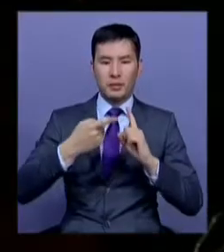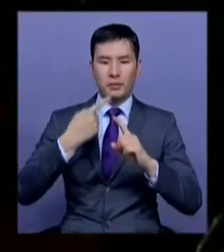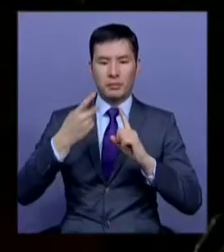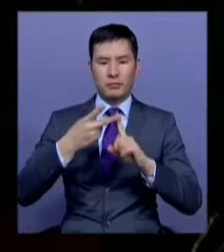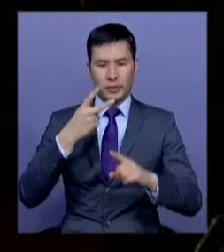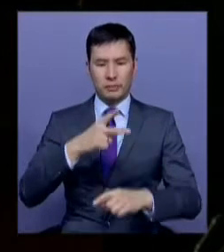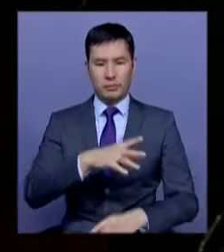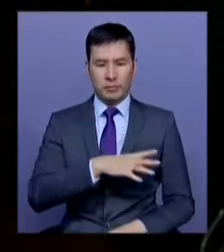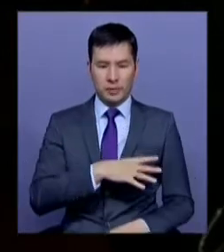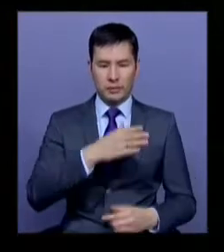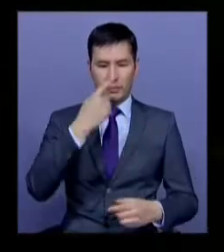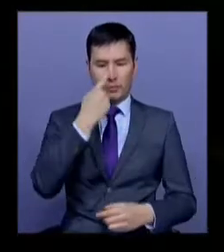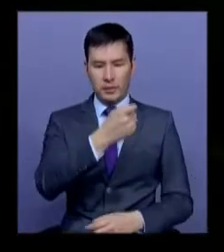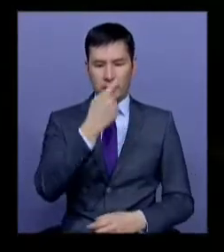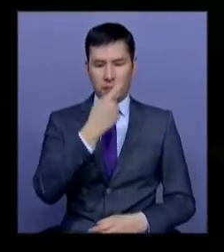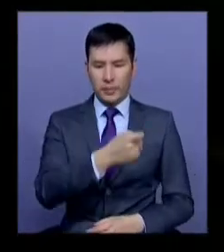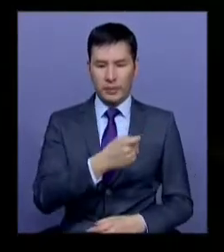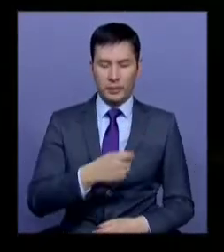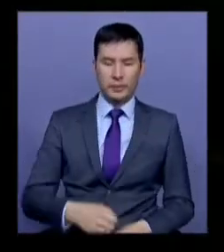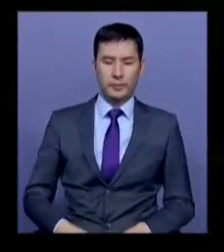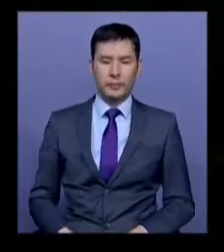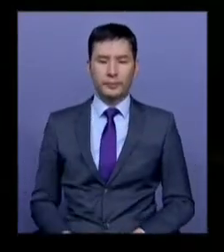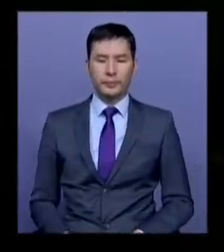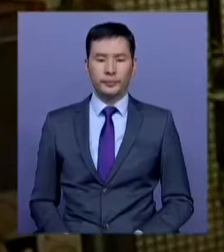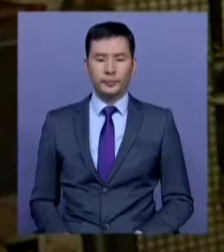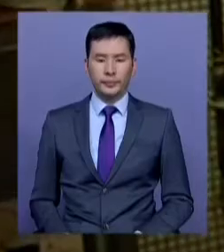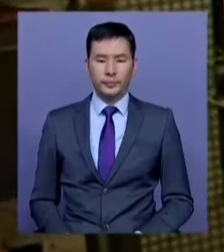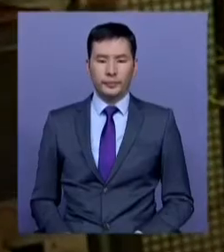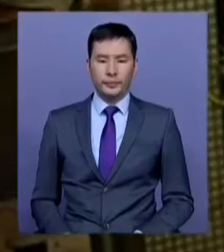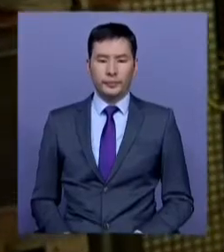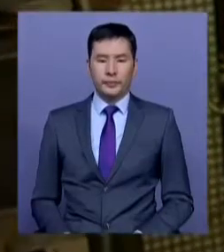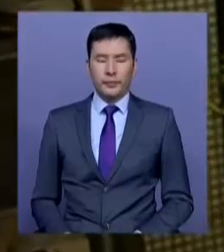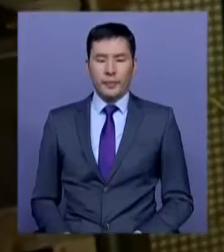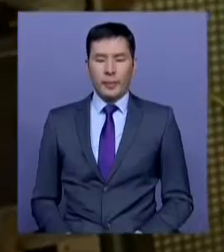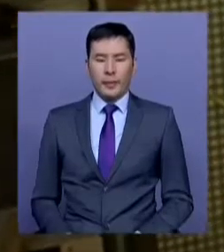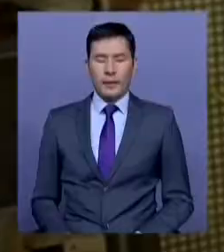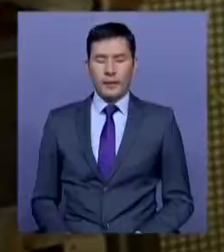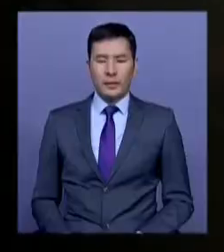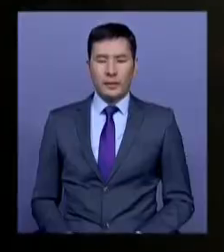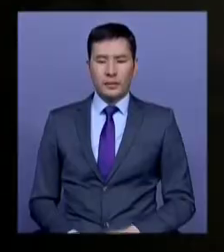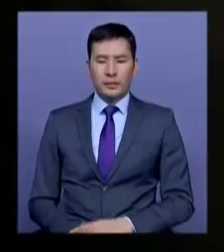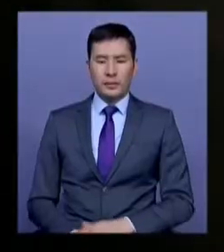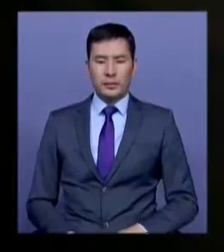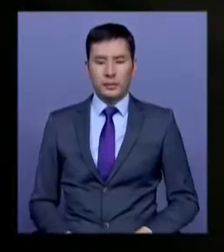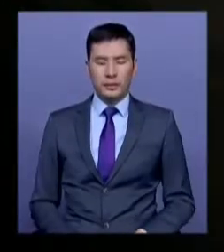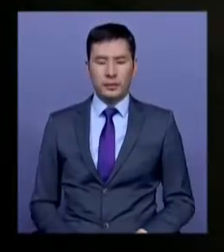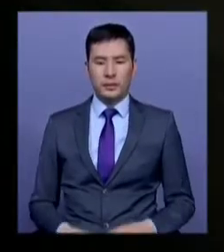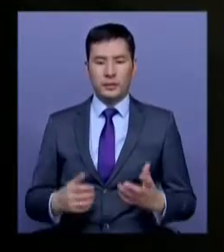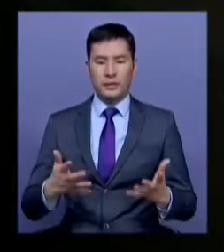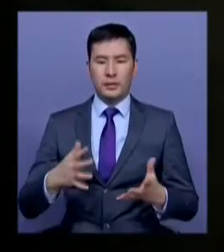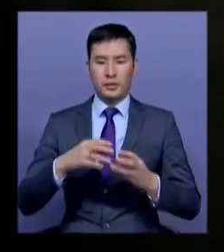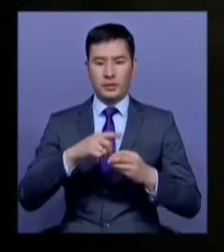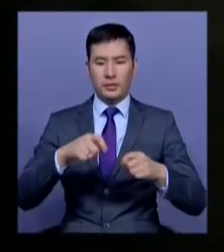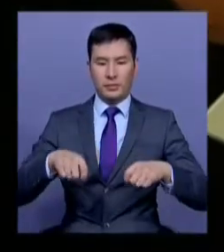Қала орталығында орналасқан мекеме қызметкерлері осы уақытқа дейін бас санитардың қаулысын аяқ асты етіп келген. Енді заң